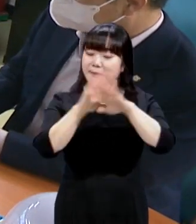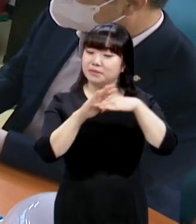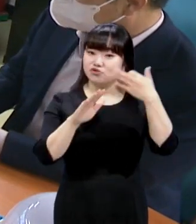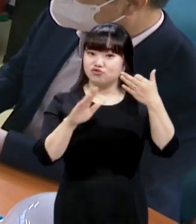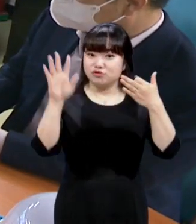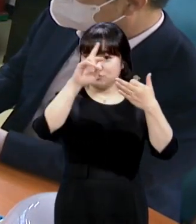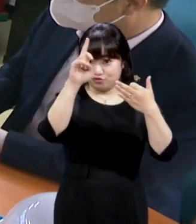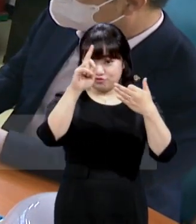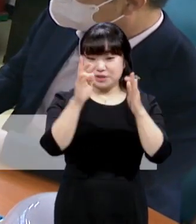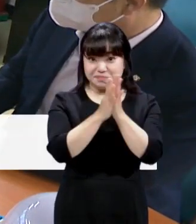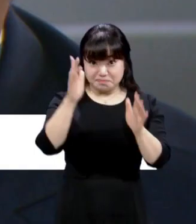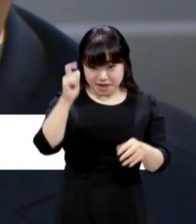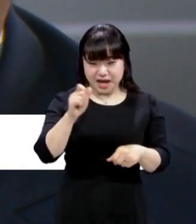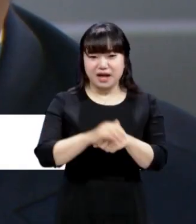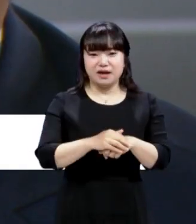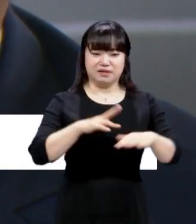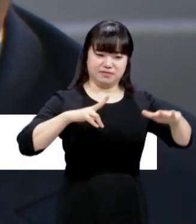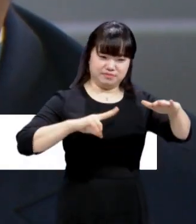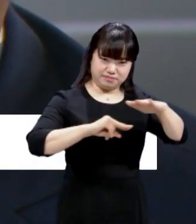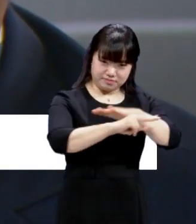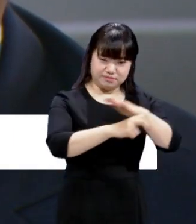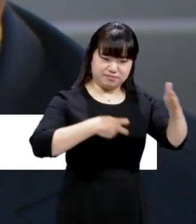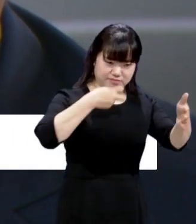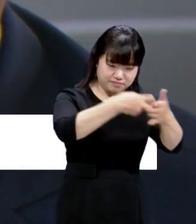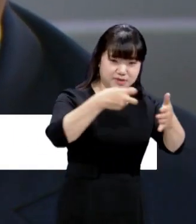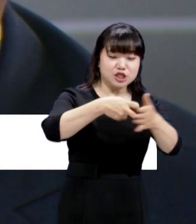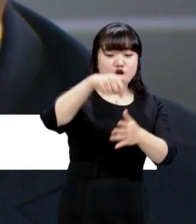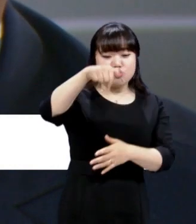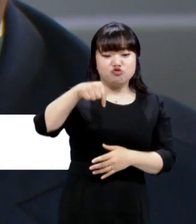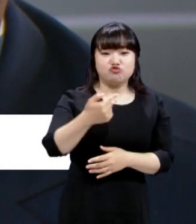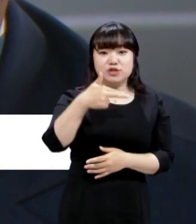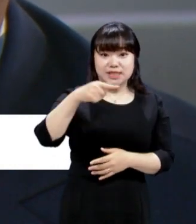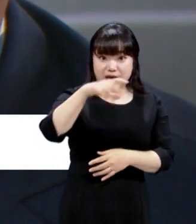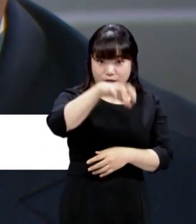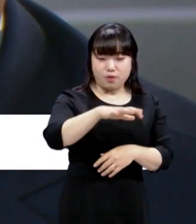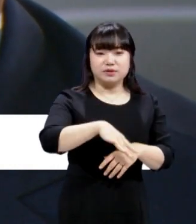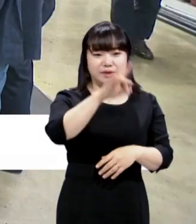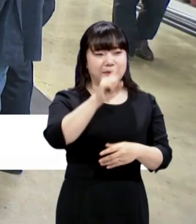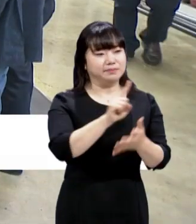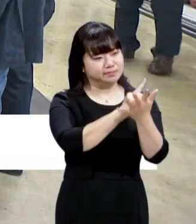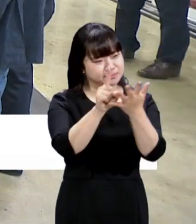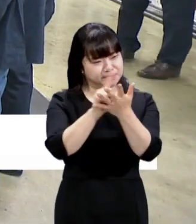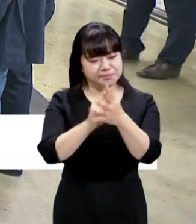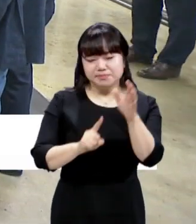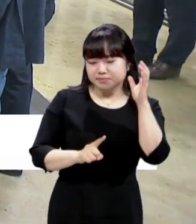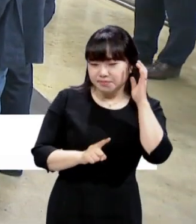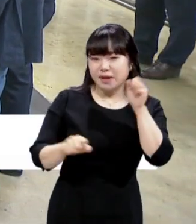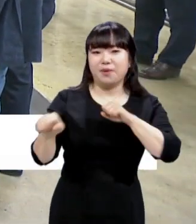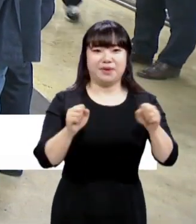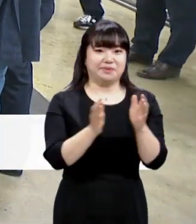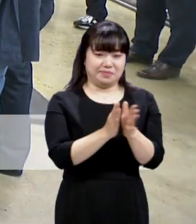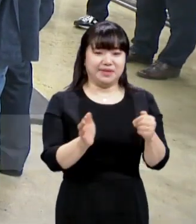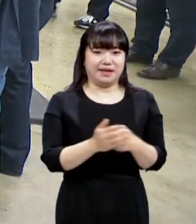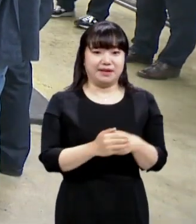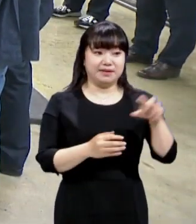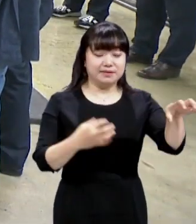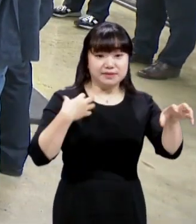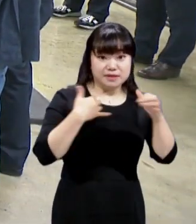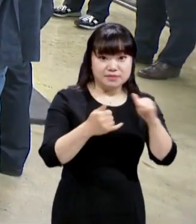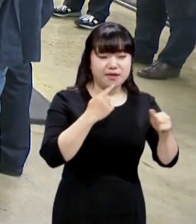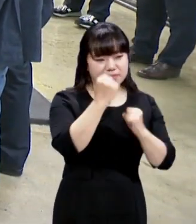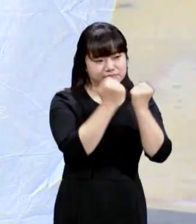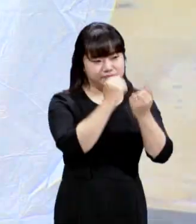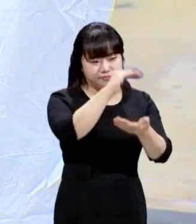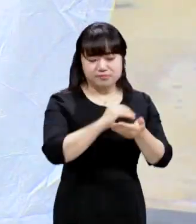후보는 서울 교통 공사 군자 차량 사업소에서 첫 일정을 시작했습니다 관계자에게 보고를